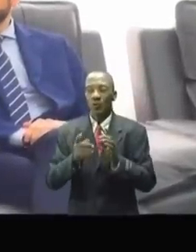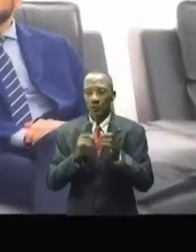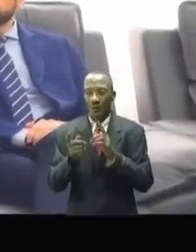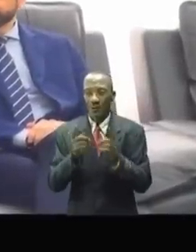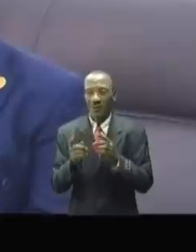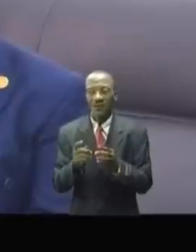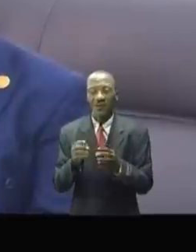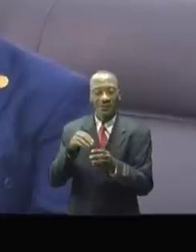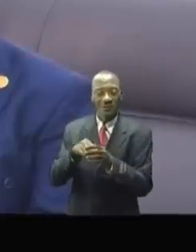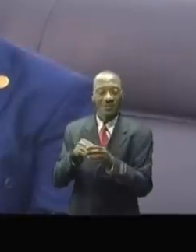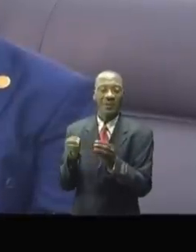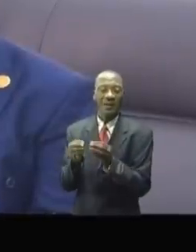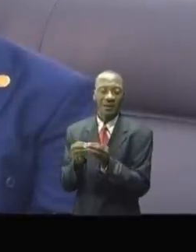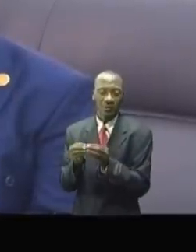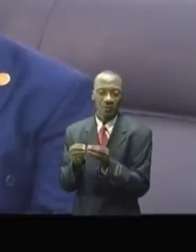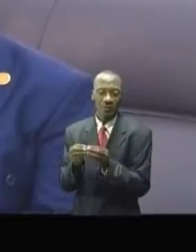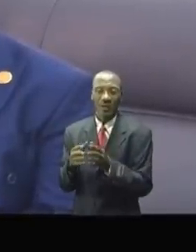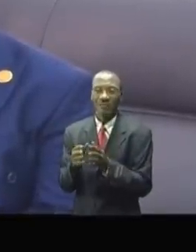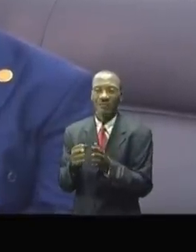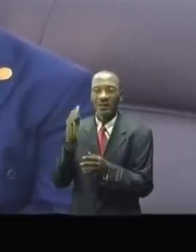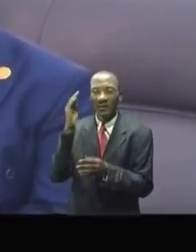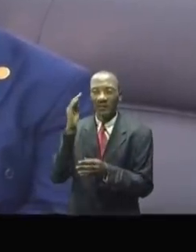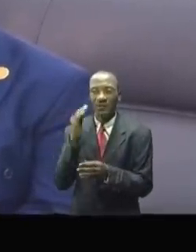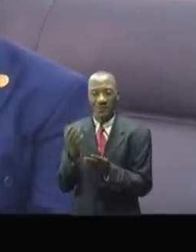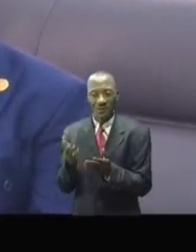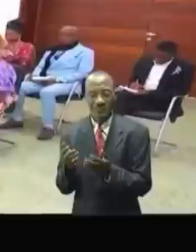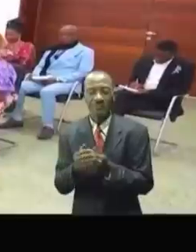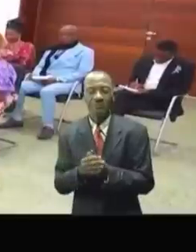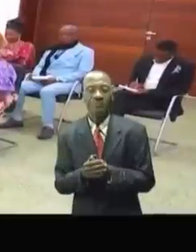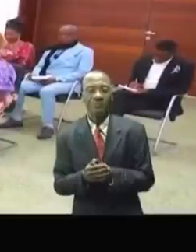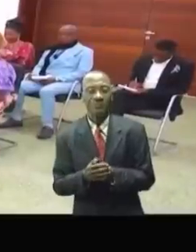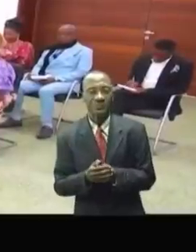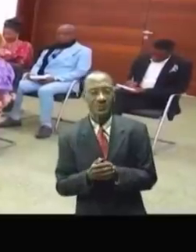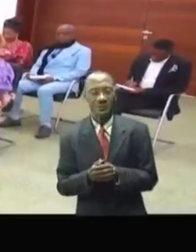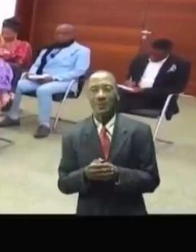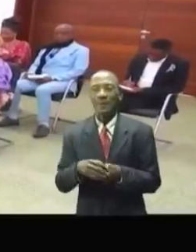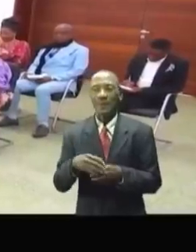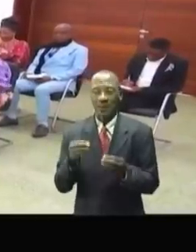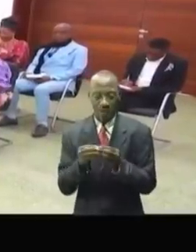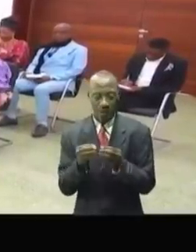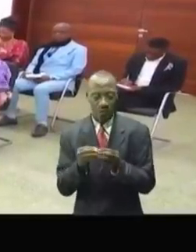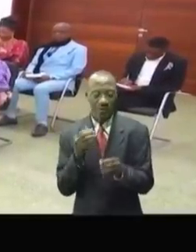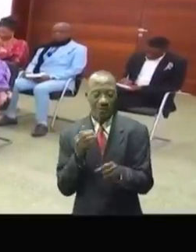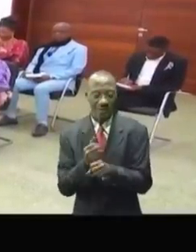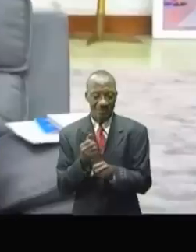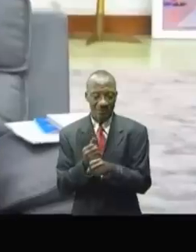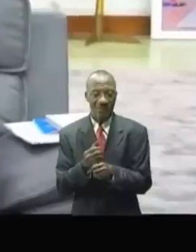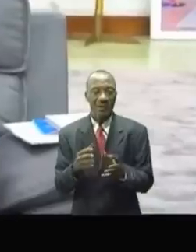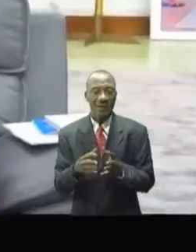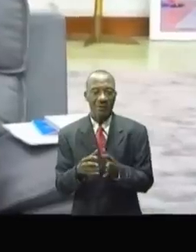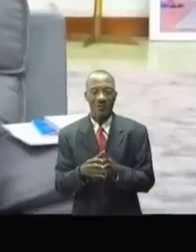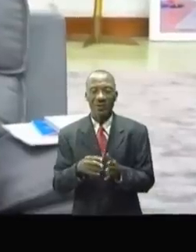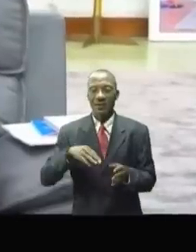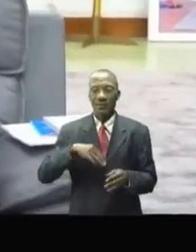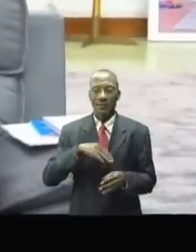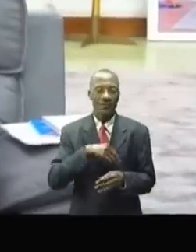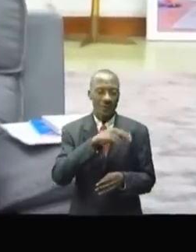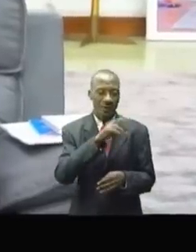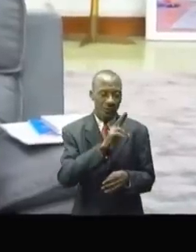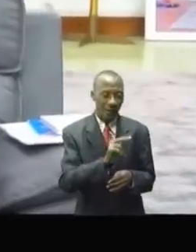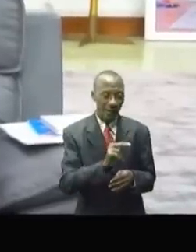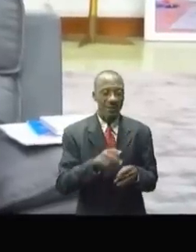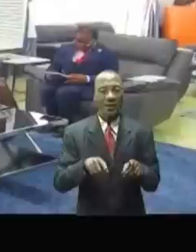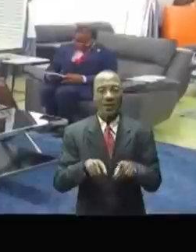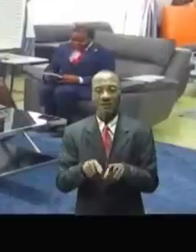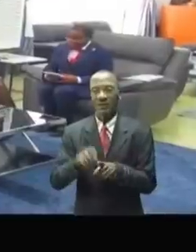européenne d'observation électorale dans son cabinet de travail. En présence de membres du bureau du Sénat, le speaker de la Chambre haute